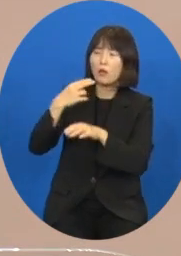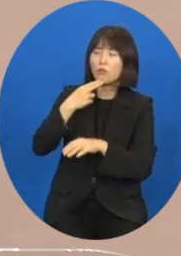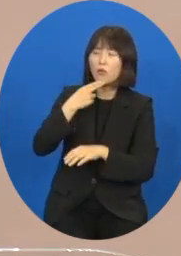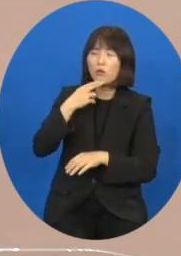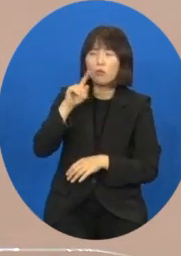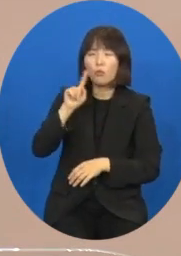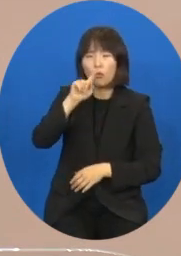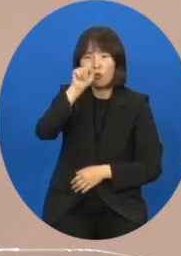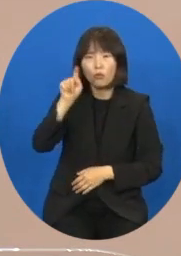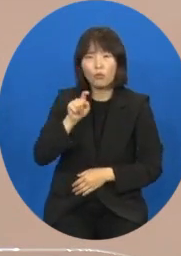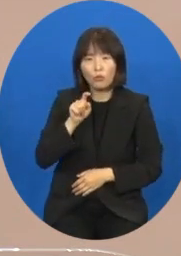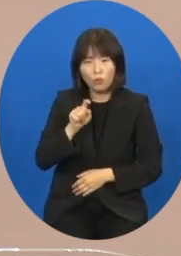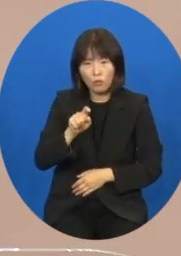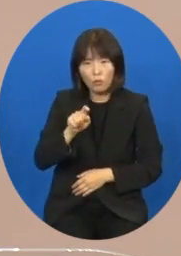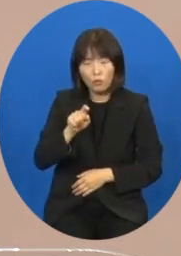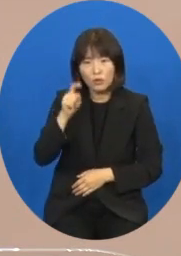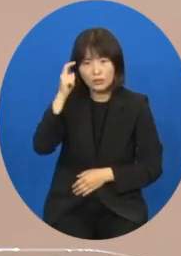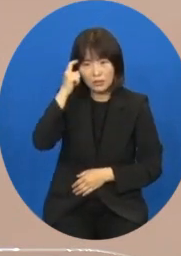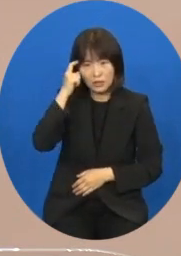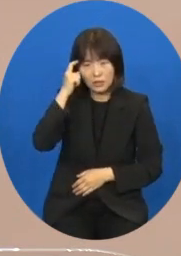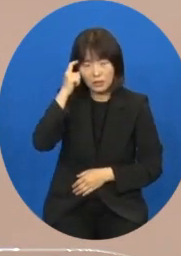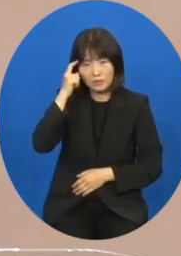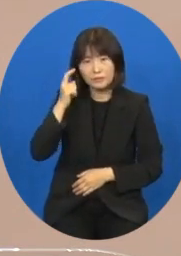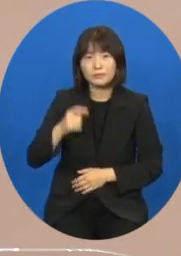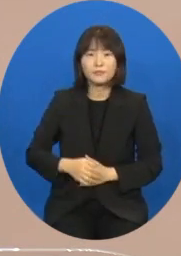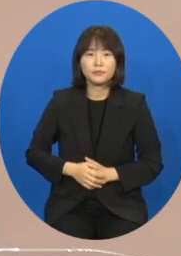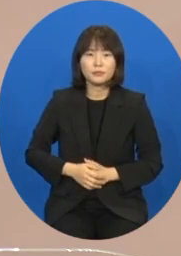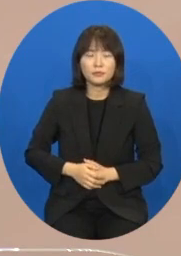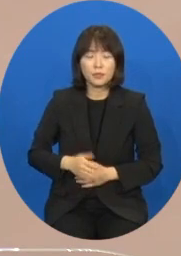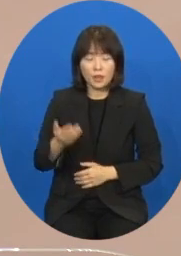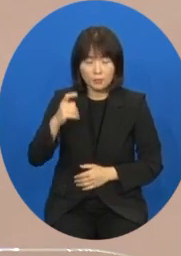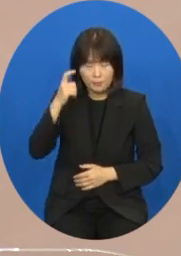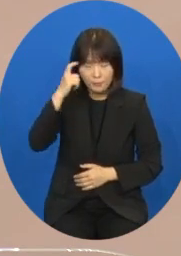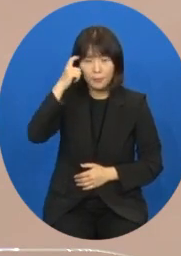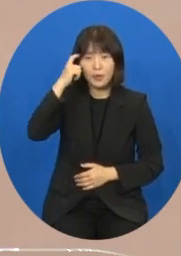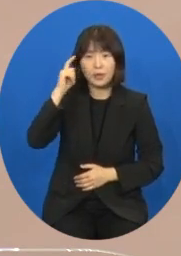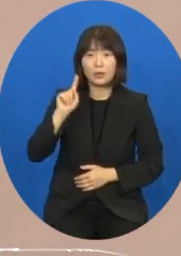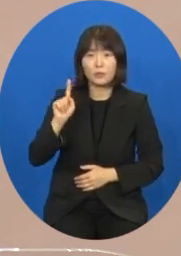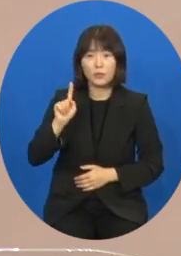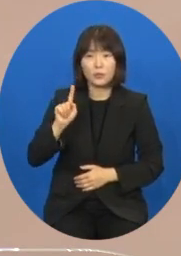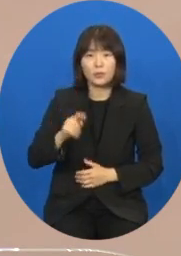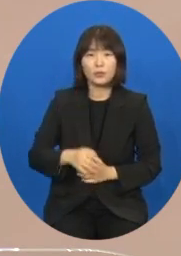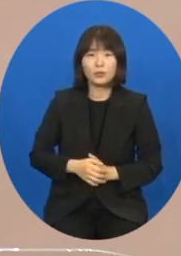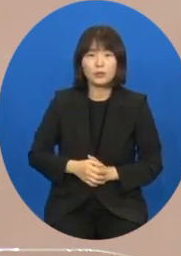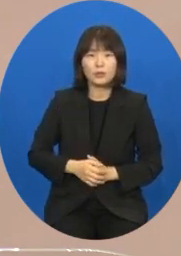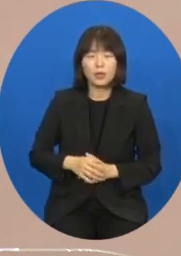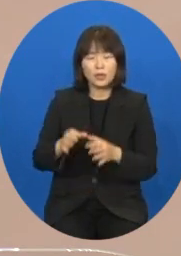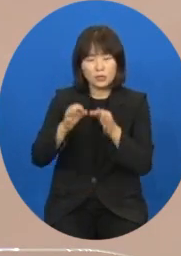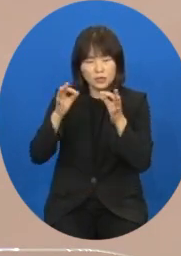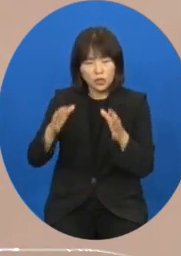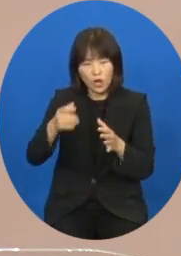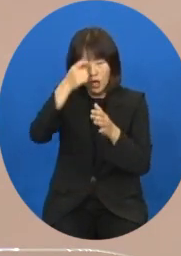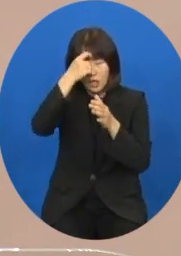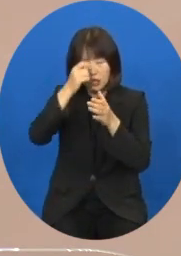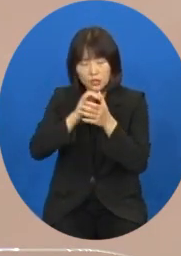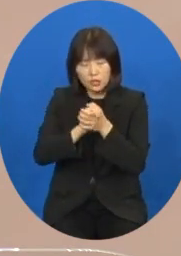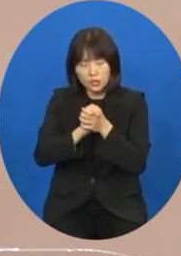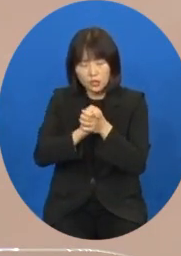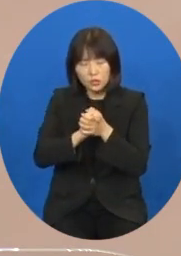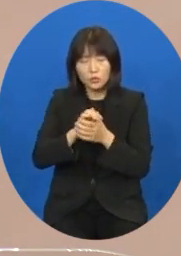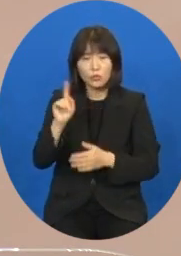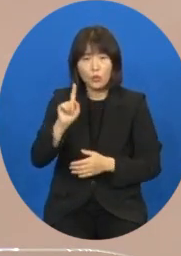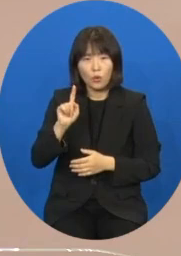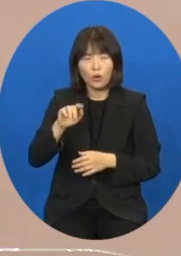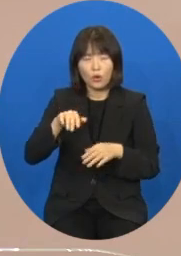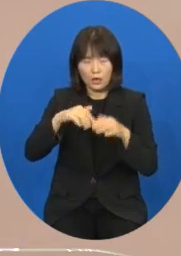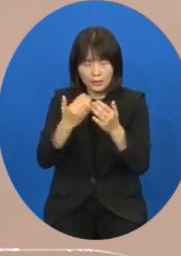까닭일까 생각을 했다는 겁니다. 깨달아졌대요. 자기가 그동안에 기도한 것은 다